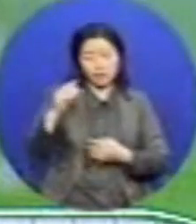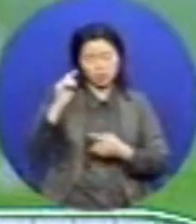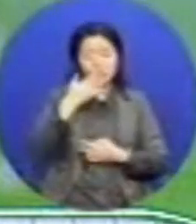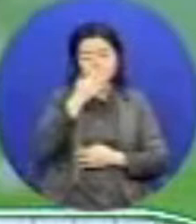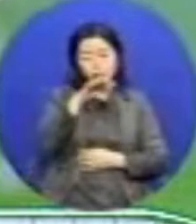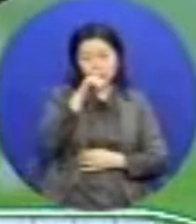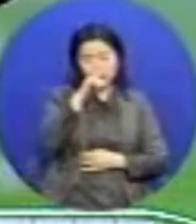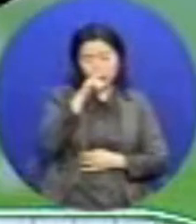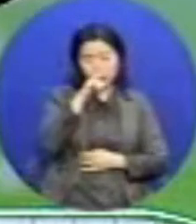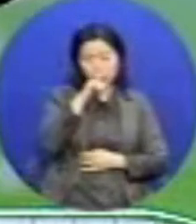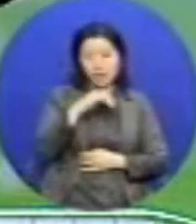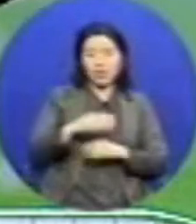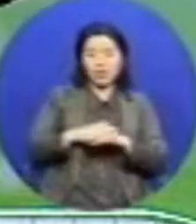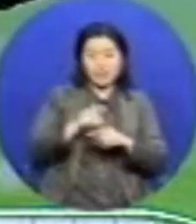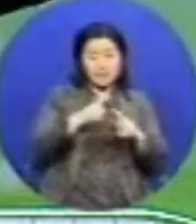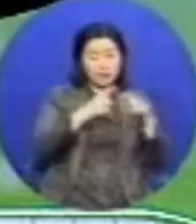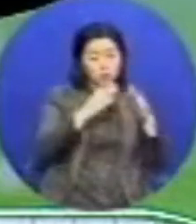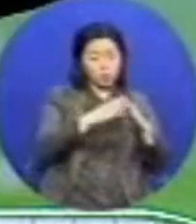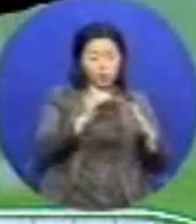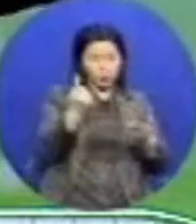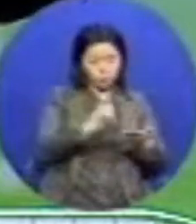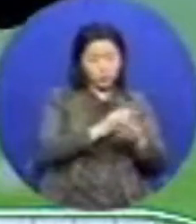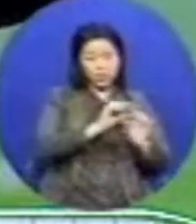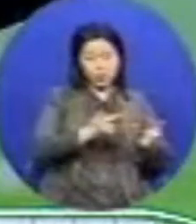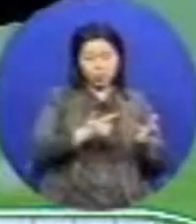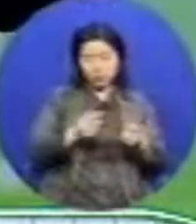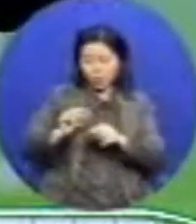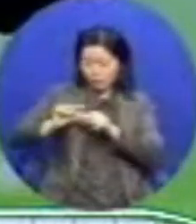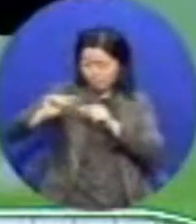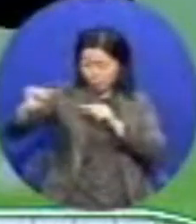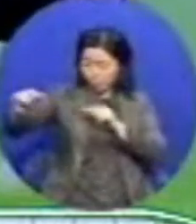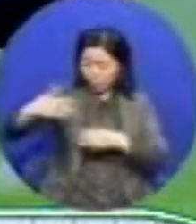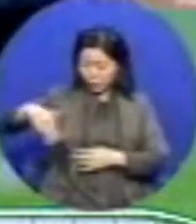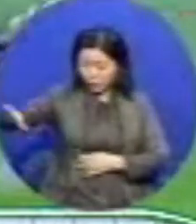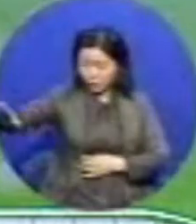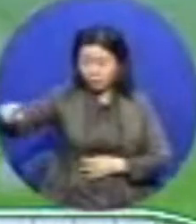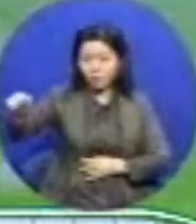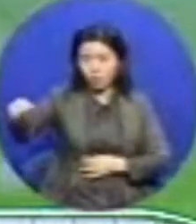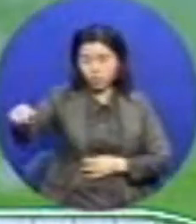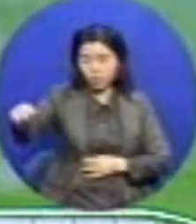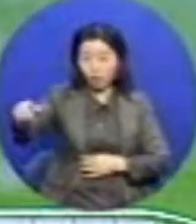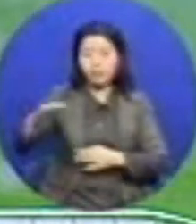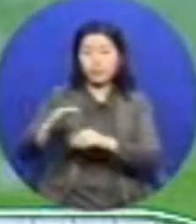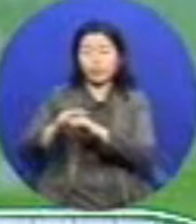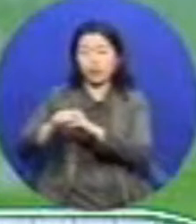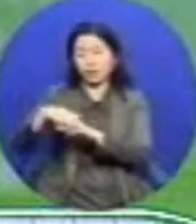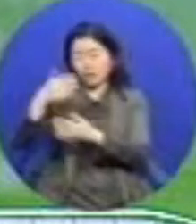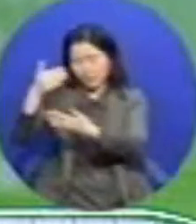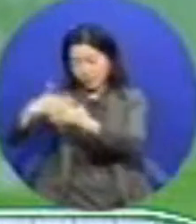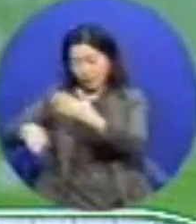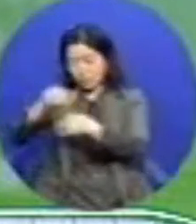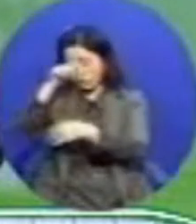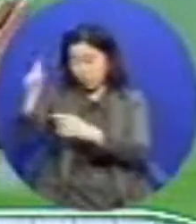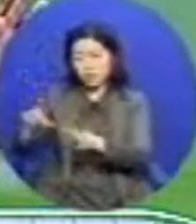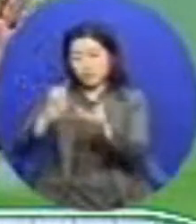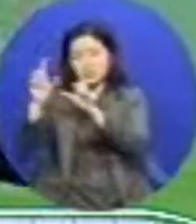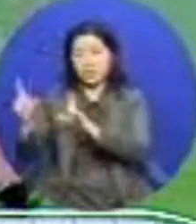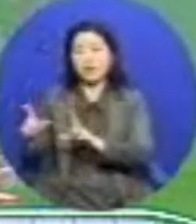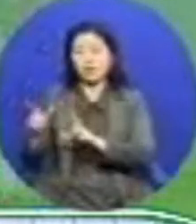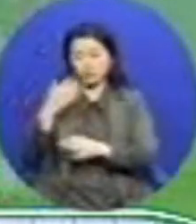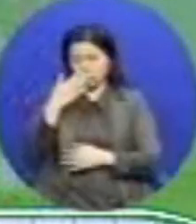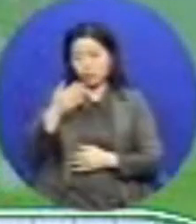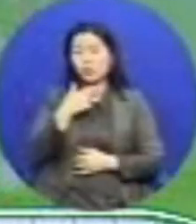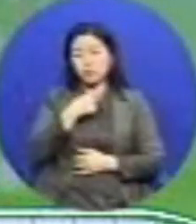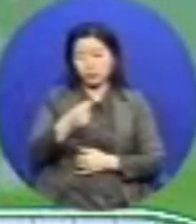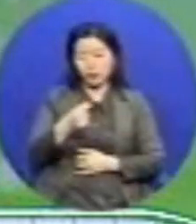아주 먼 지방에 다가 집을 마련해 주면 내가 거기서 이제 남은 생애를 거기서 살겠다는 거죠 교인들이 너무